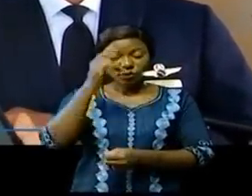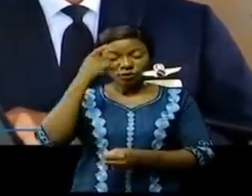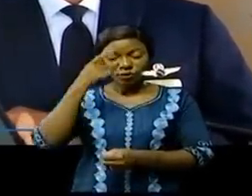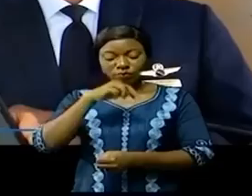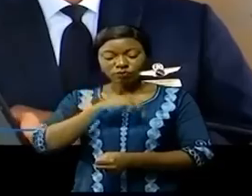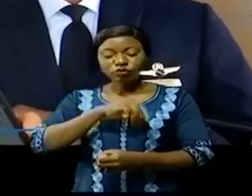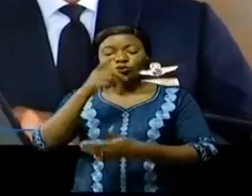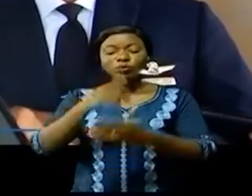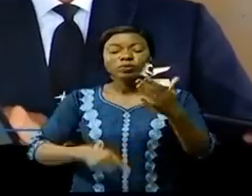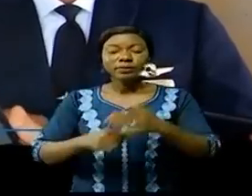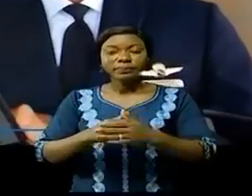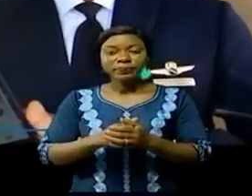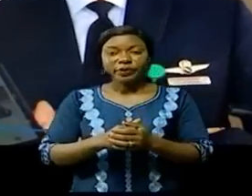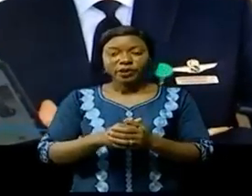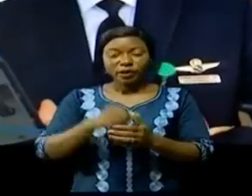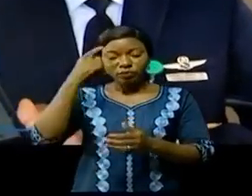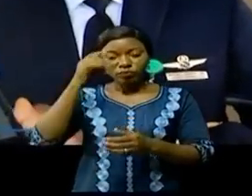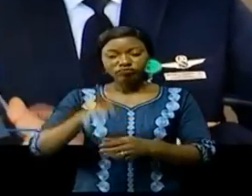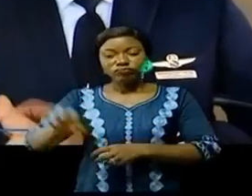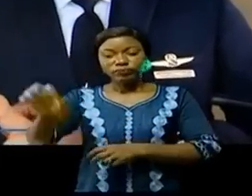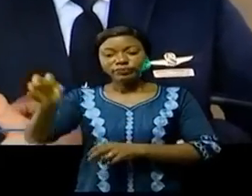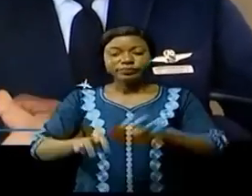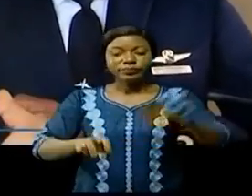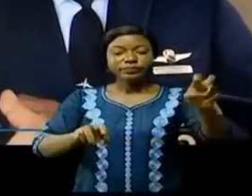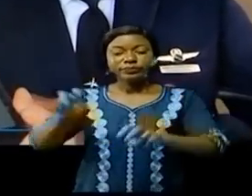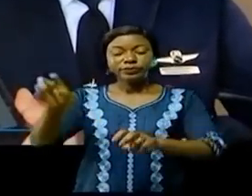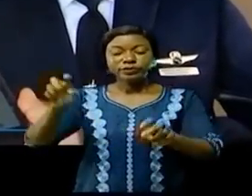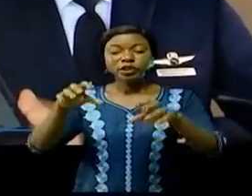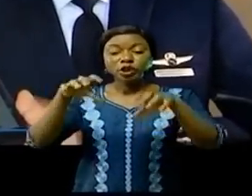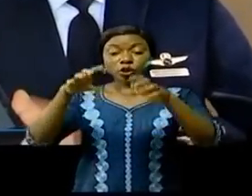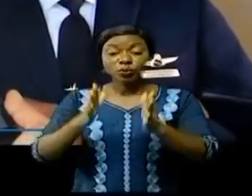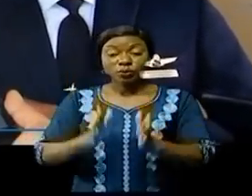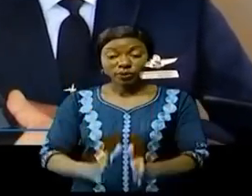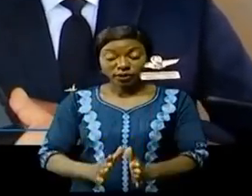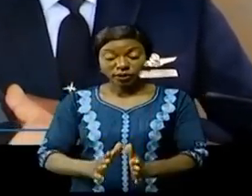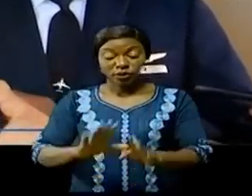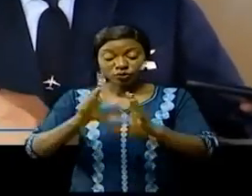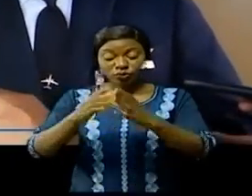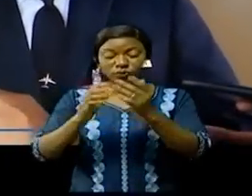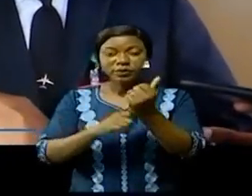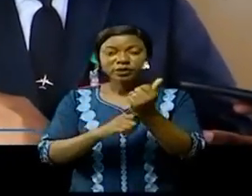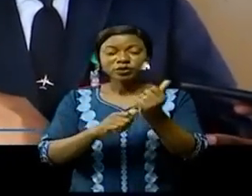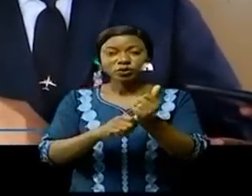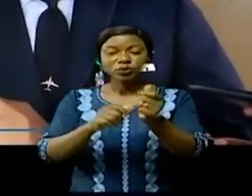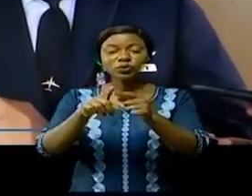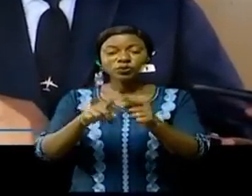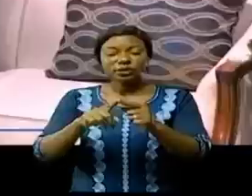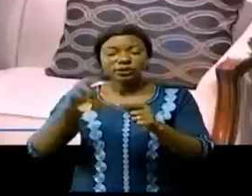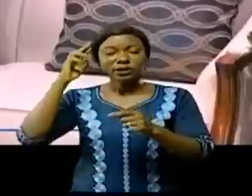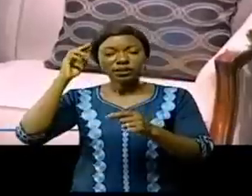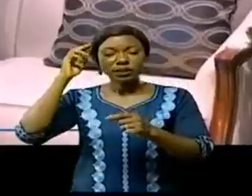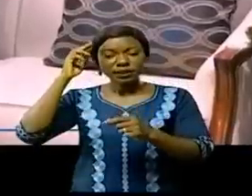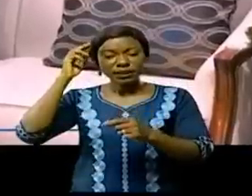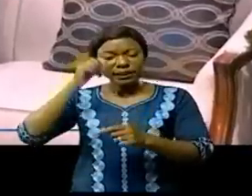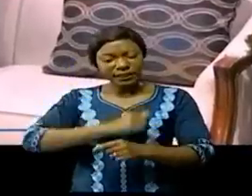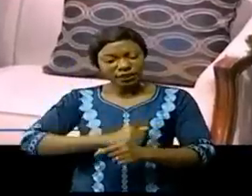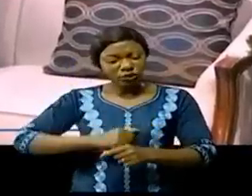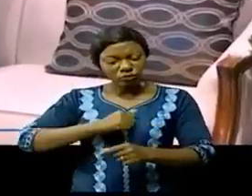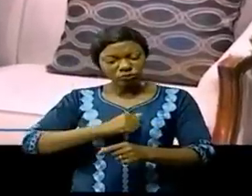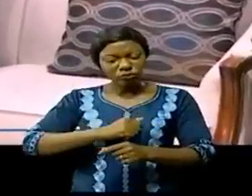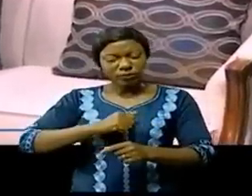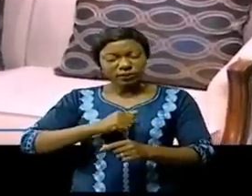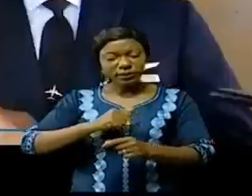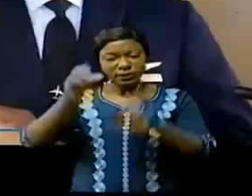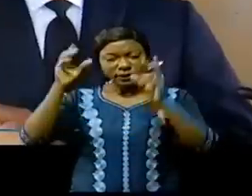mission domestique, c'est-à-dire que toute personne, et ça c'est le souci du chef de l'État, c'est